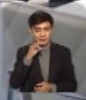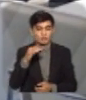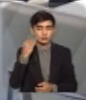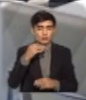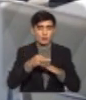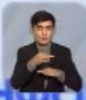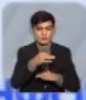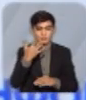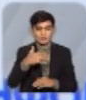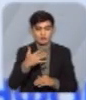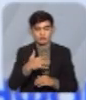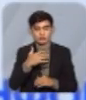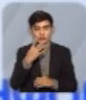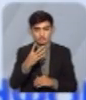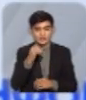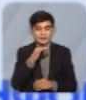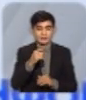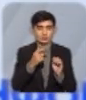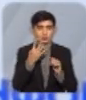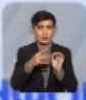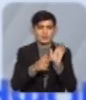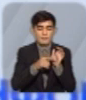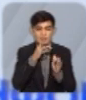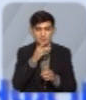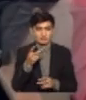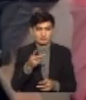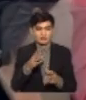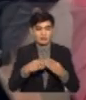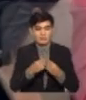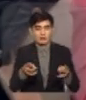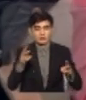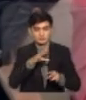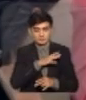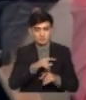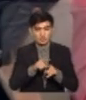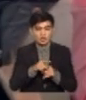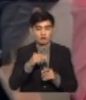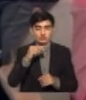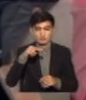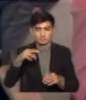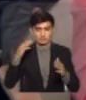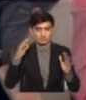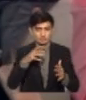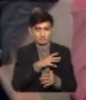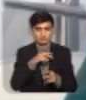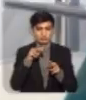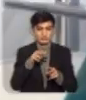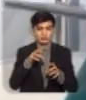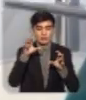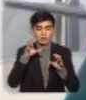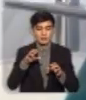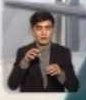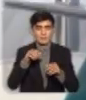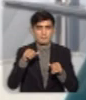Туркестанской области 54 и 47 лет. У обоих остались семьи. По предварительным данным, ЧП произошло вследствие несоблюдения правил